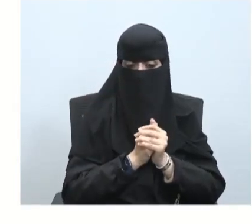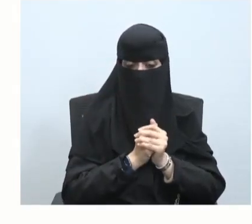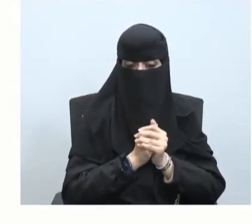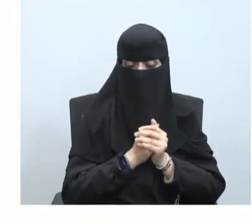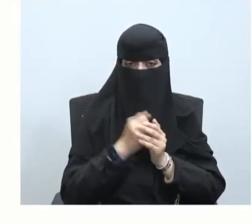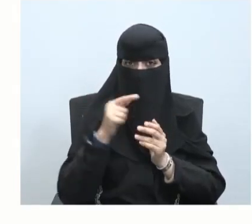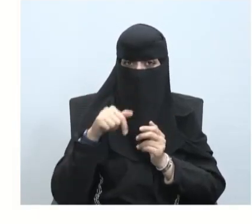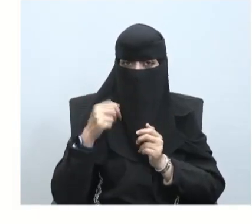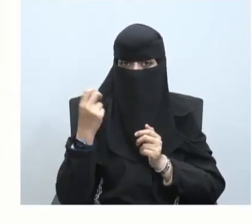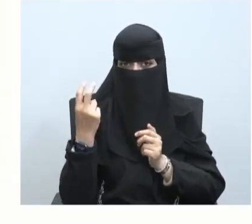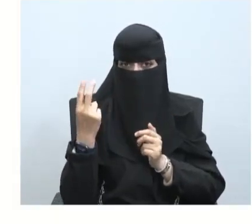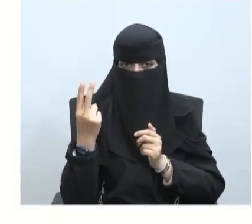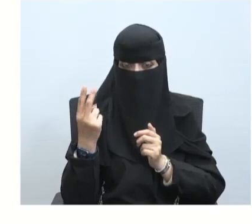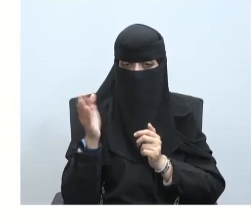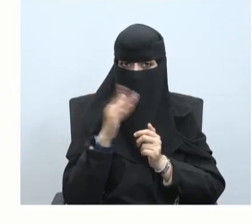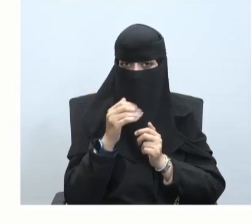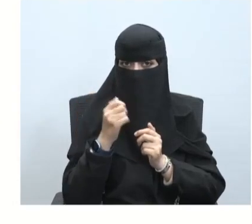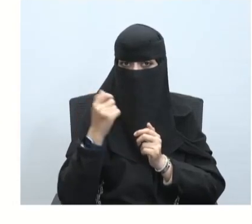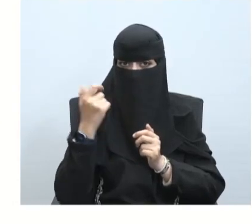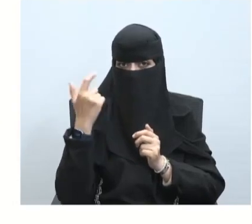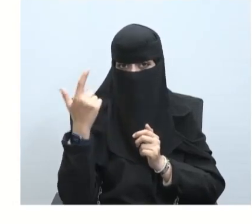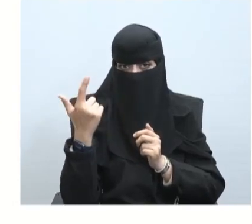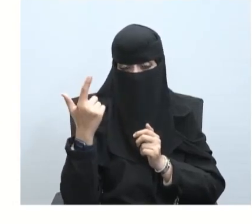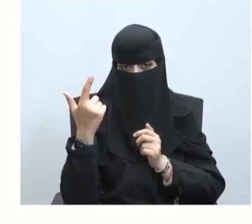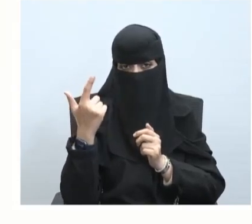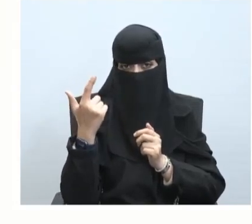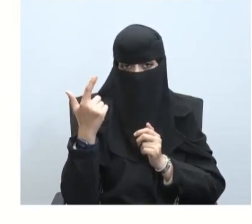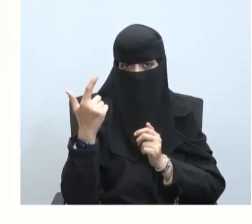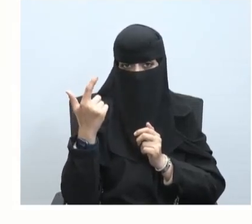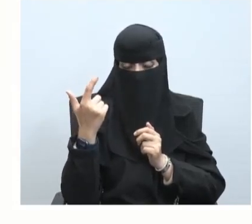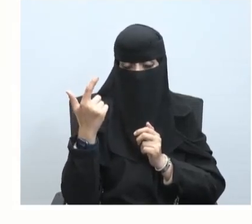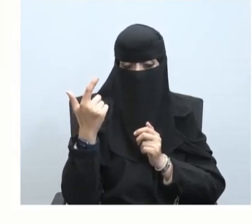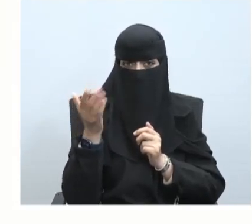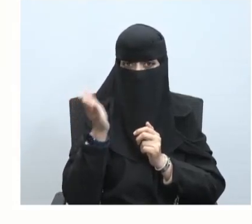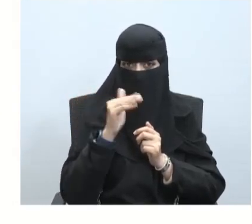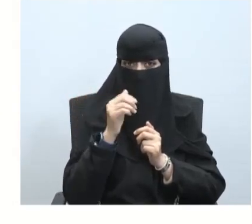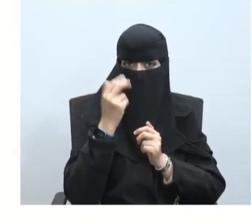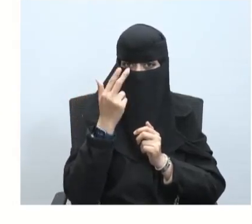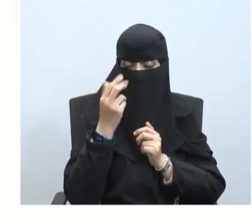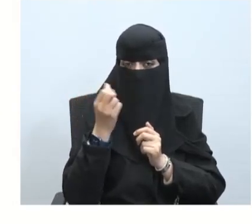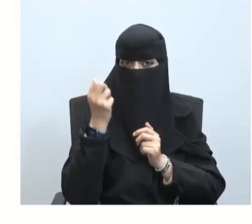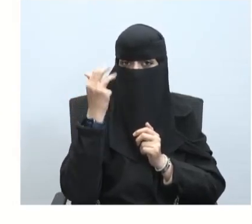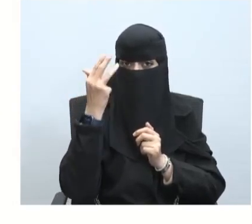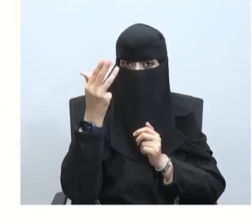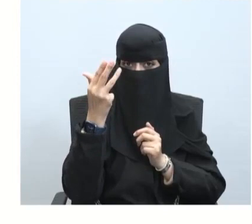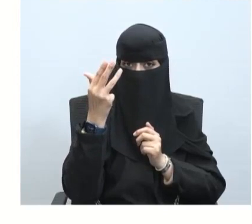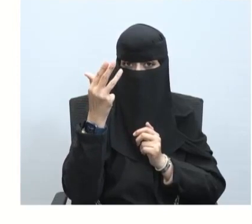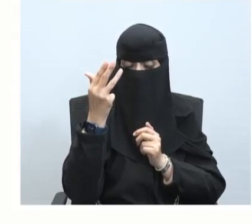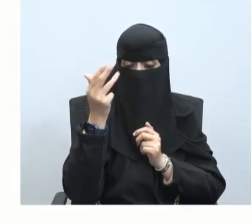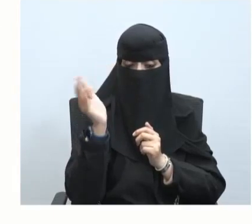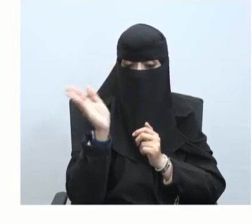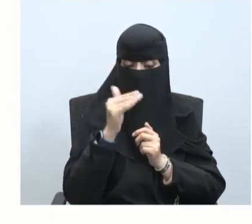ريالات نضيف اليها ريالين كم تصبح سبع ريالات نضيف اليها ريالين